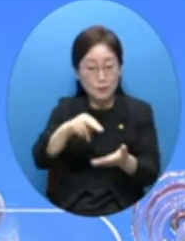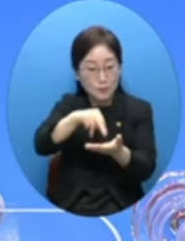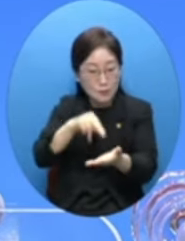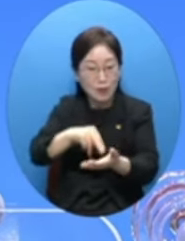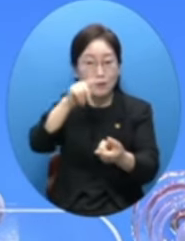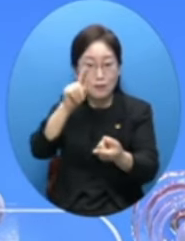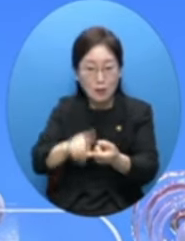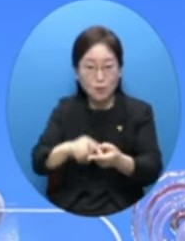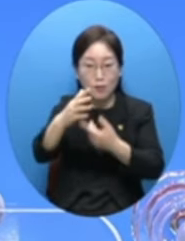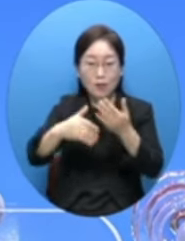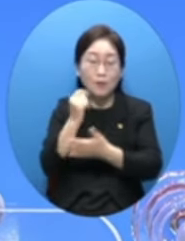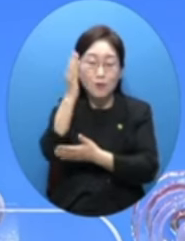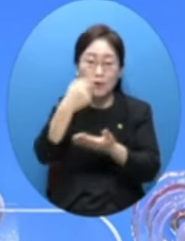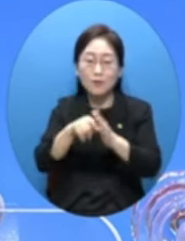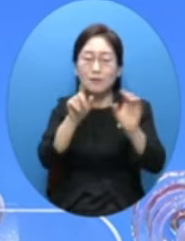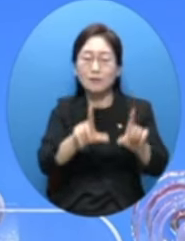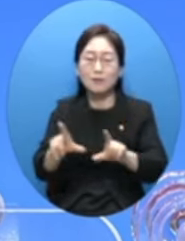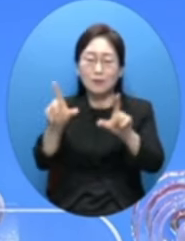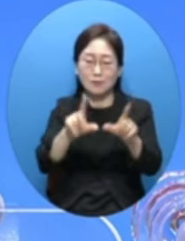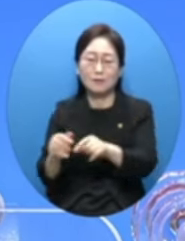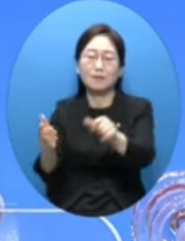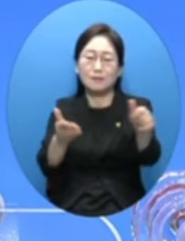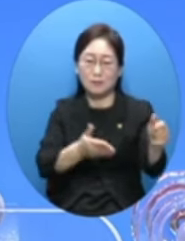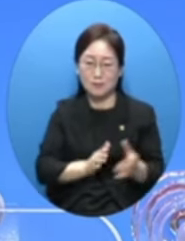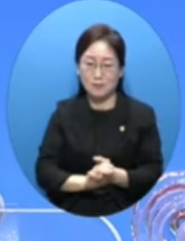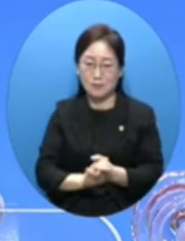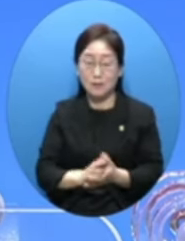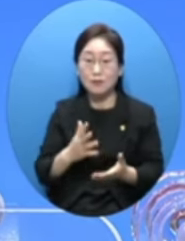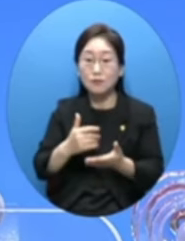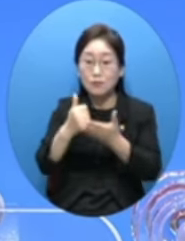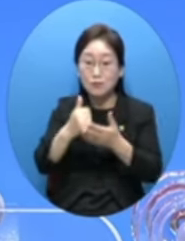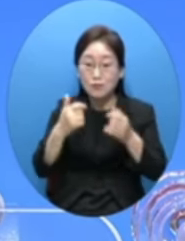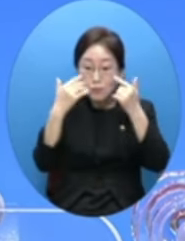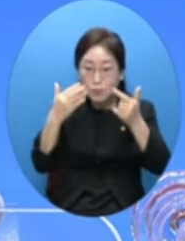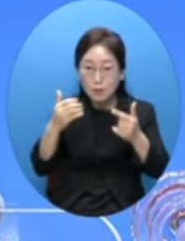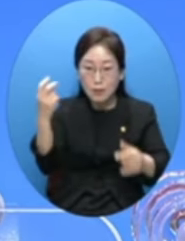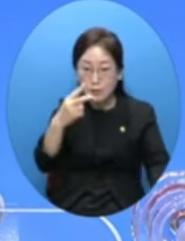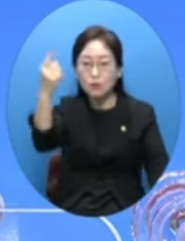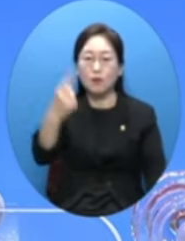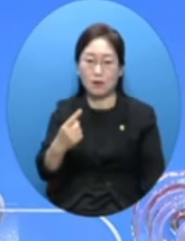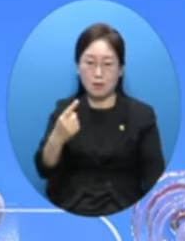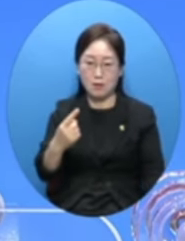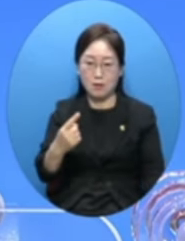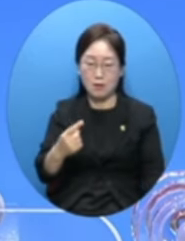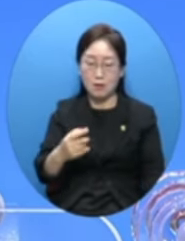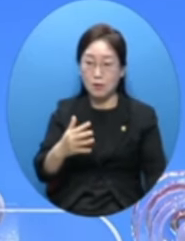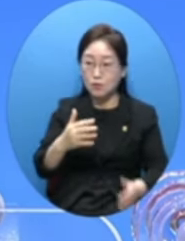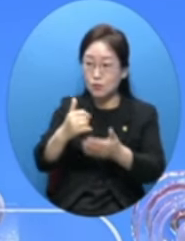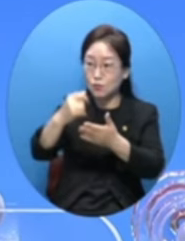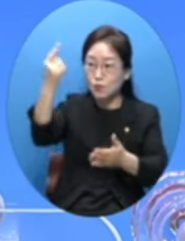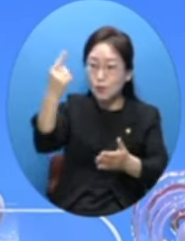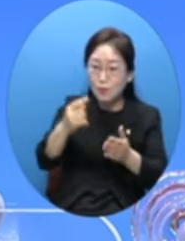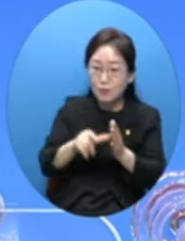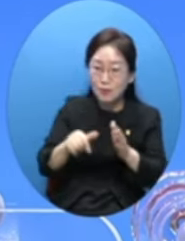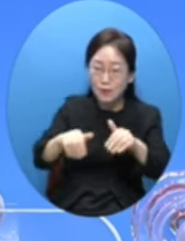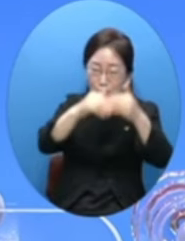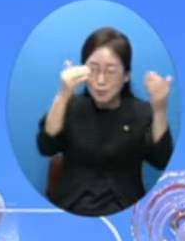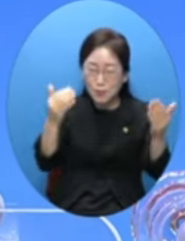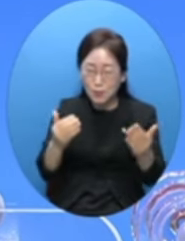돌리는 삶을 살아가는 우리 모두가 되어야 합니다. 우리 주님 분명히 다시 오십니다. 주님 오실 때 우리 모두를